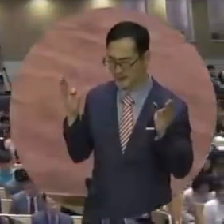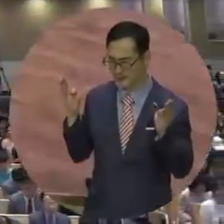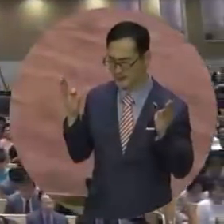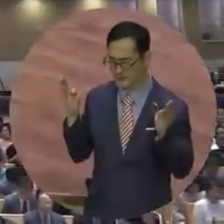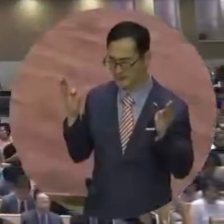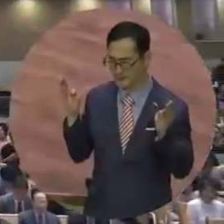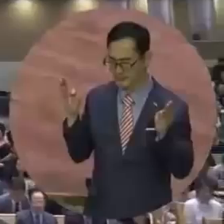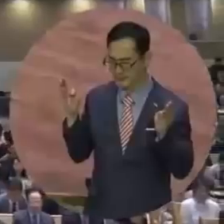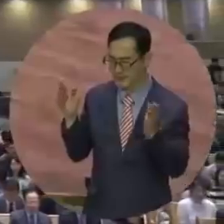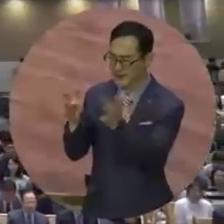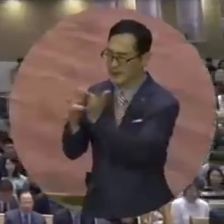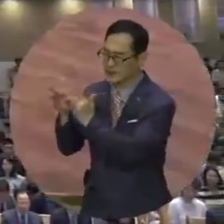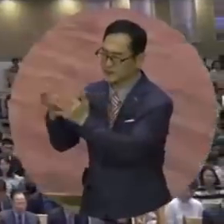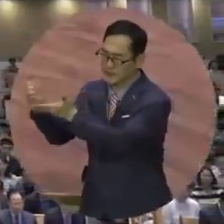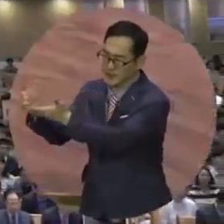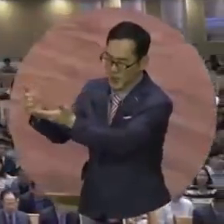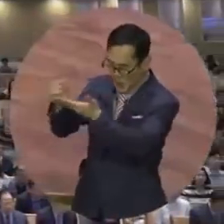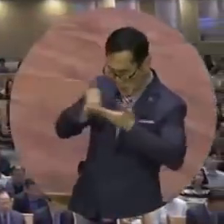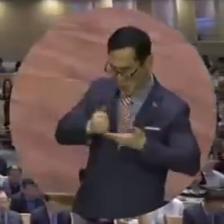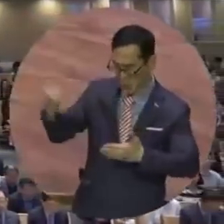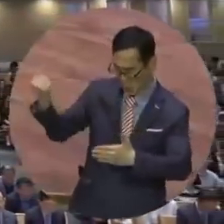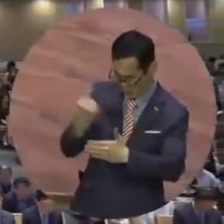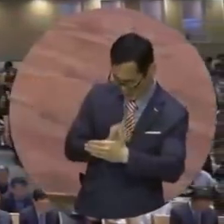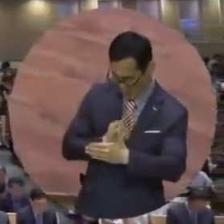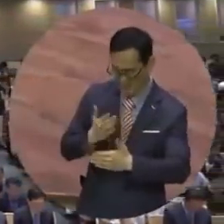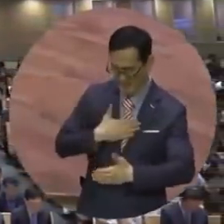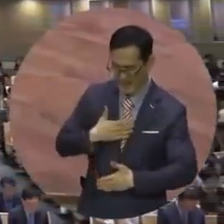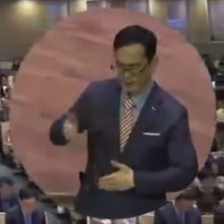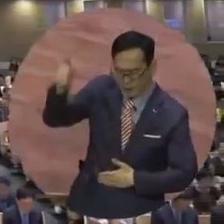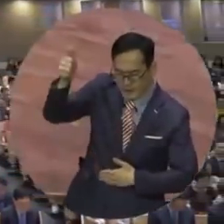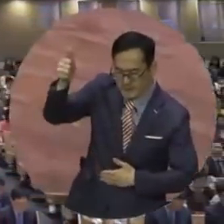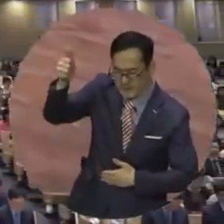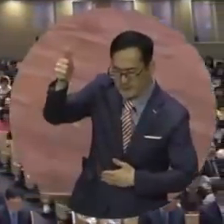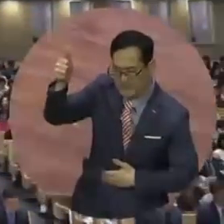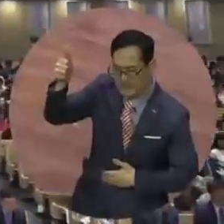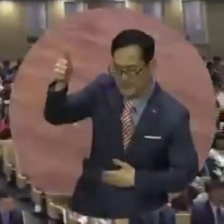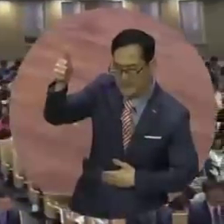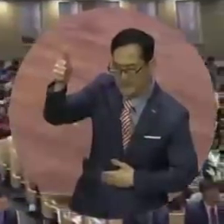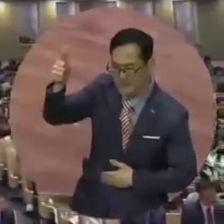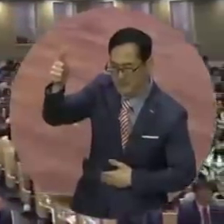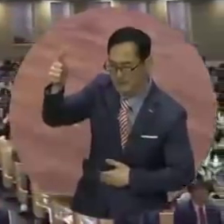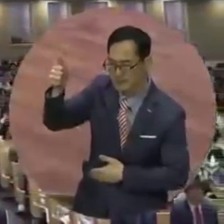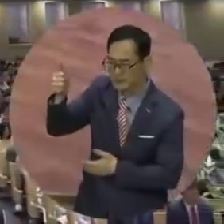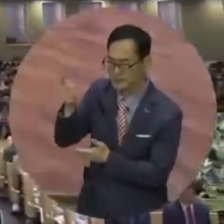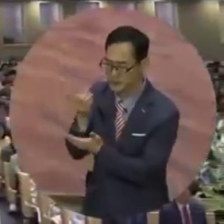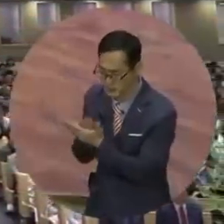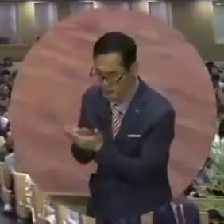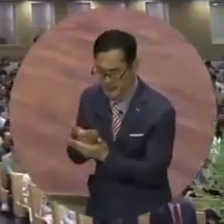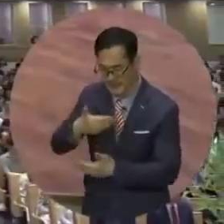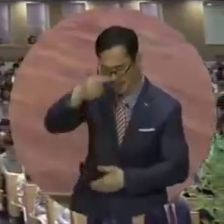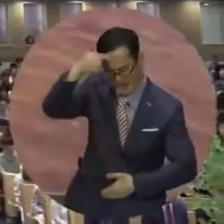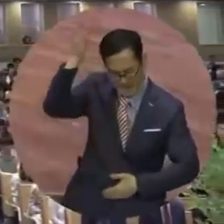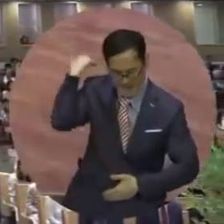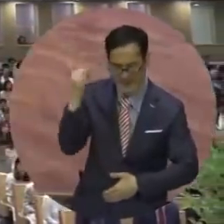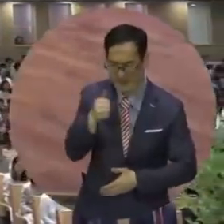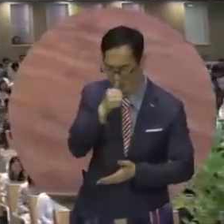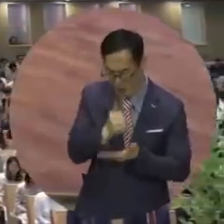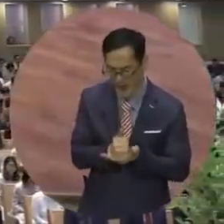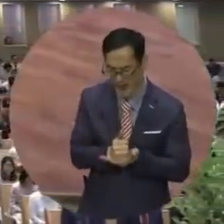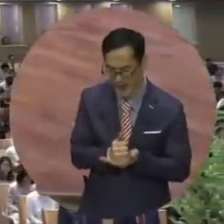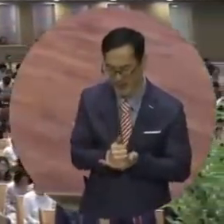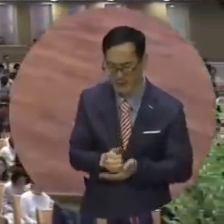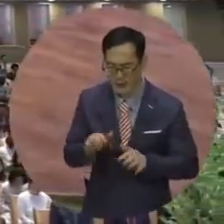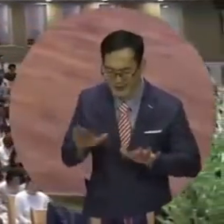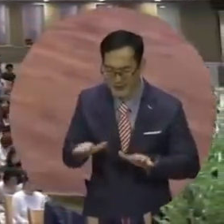내 안에 들어오셔서 나의 주인이 되어주세요. 저의 과거에 지은 죄,